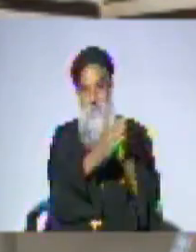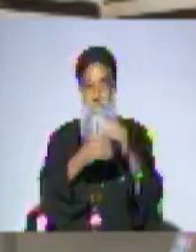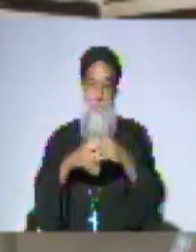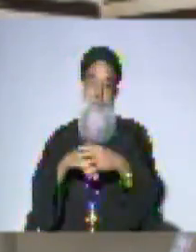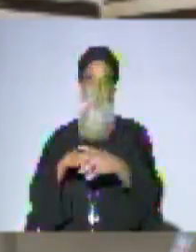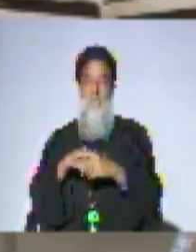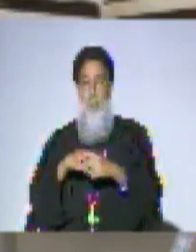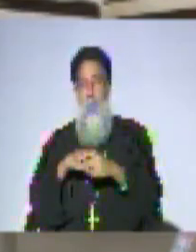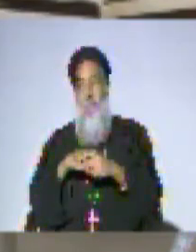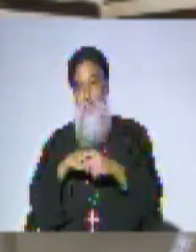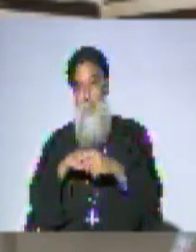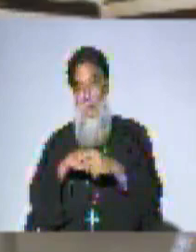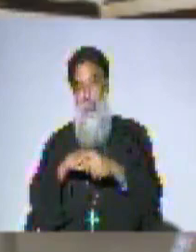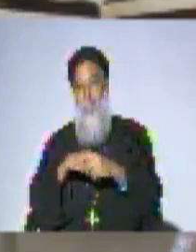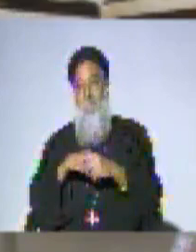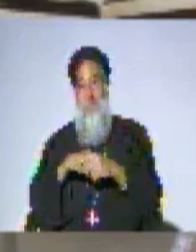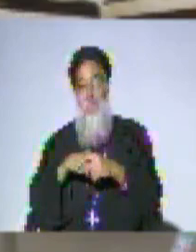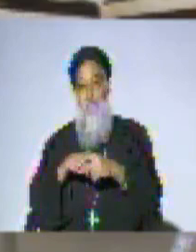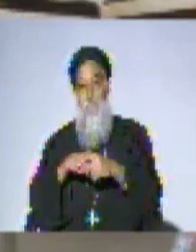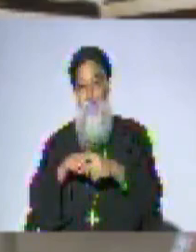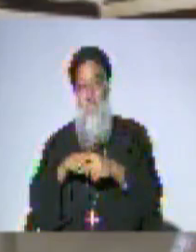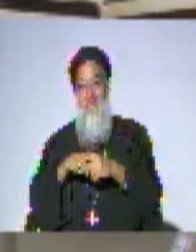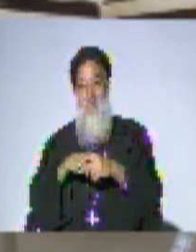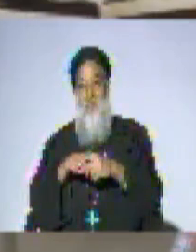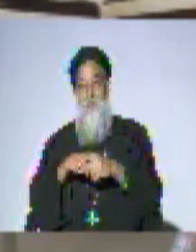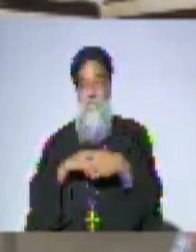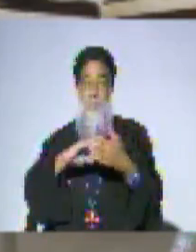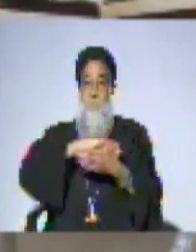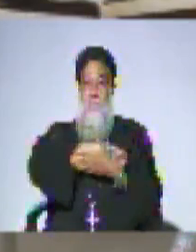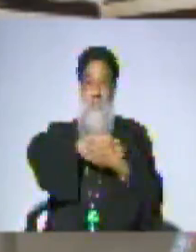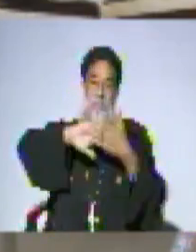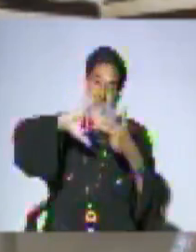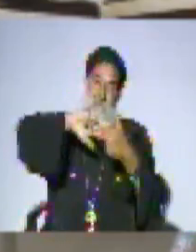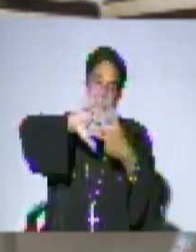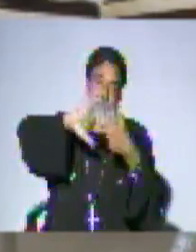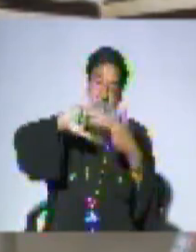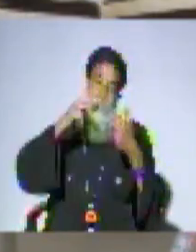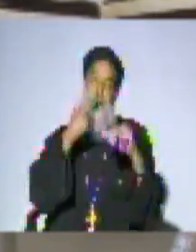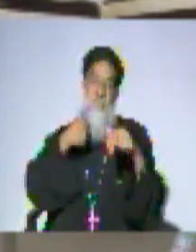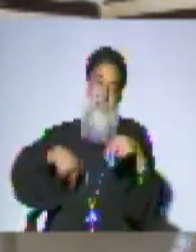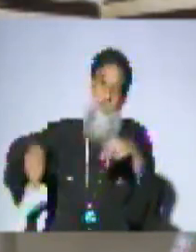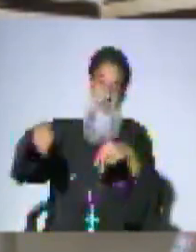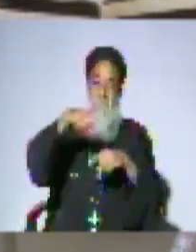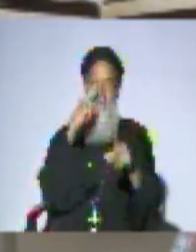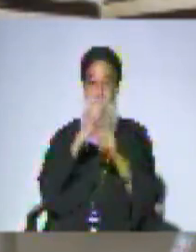يبقى داخلين في بعض كده يعني، سلام ومصالحه ومحبه. انا التقاء.